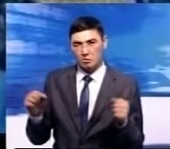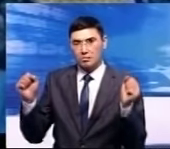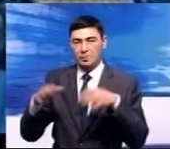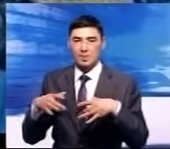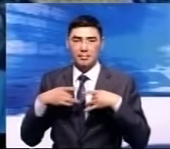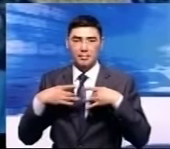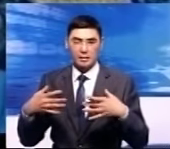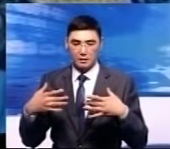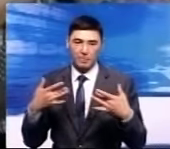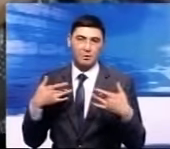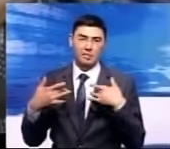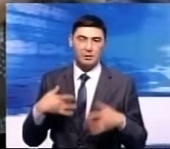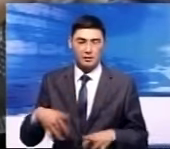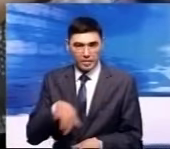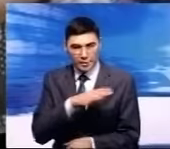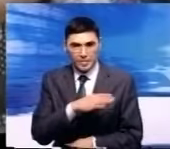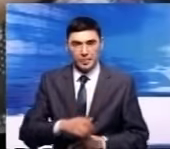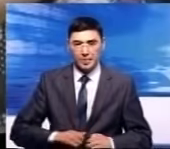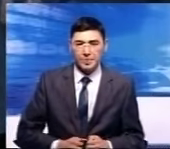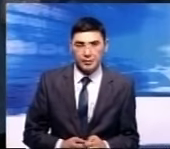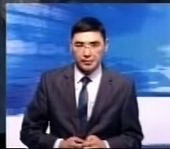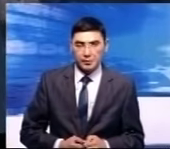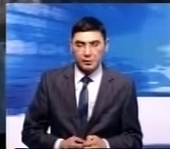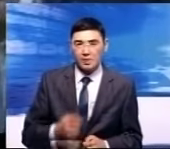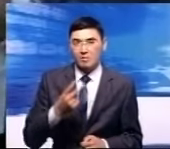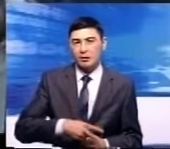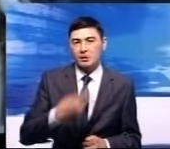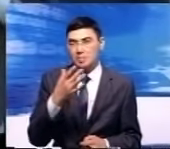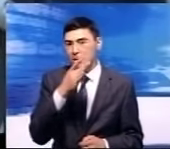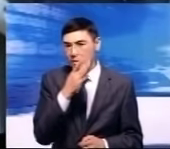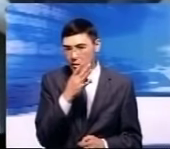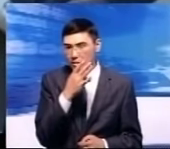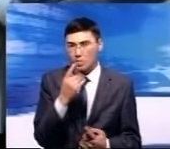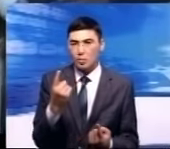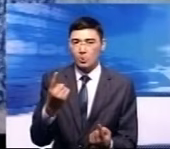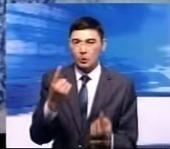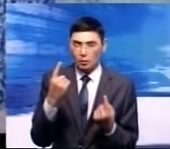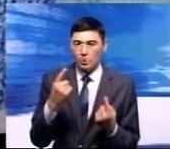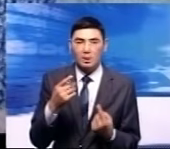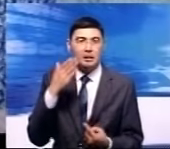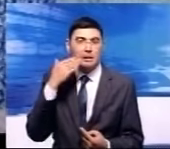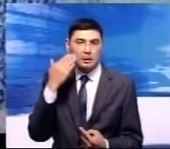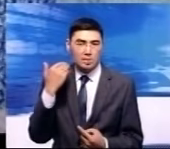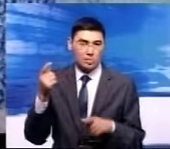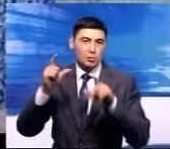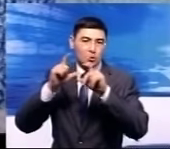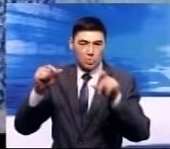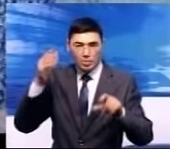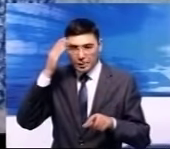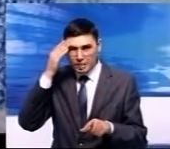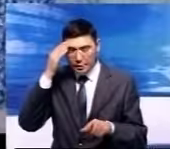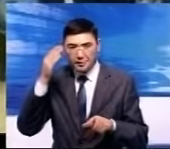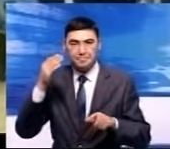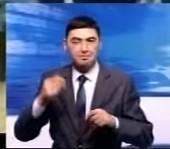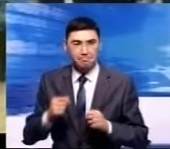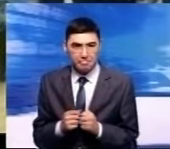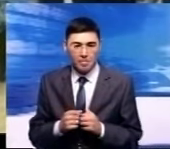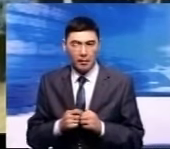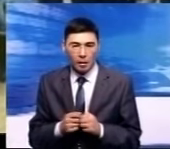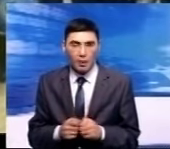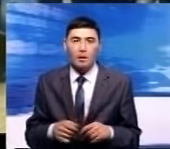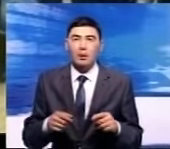В этом году фестиваль был посвящен 25-летнему юбилею Татарской школы искусств. В рамках мероприятия, которое проходило в